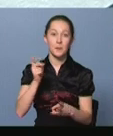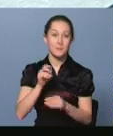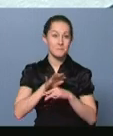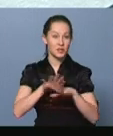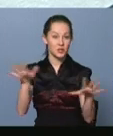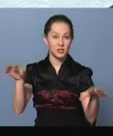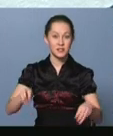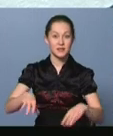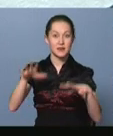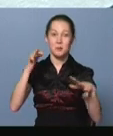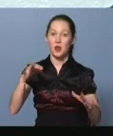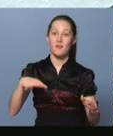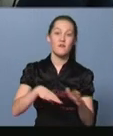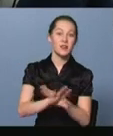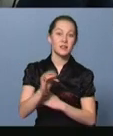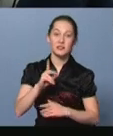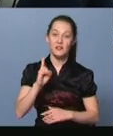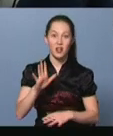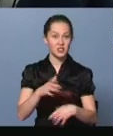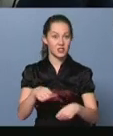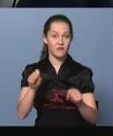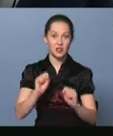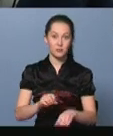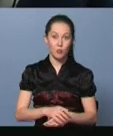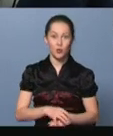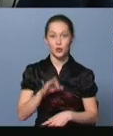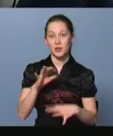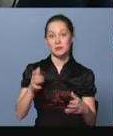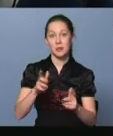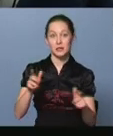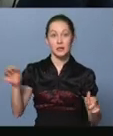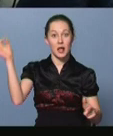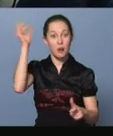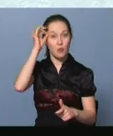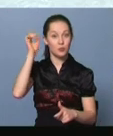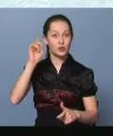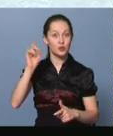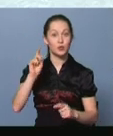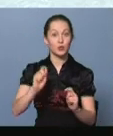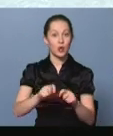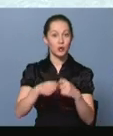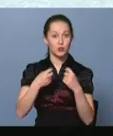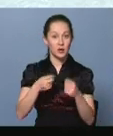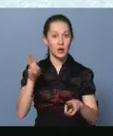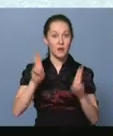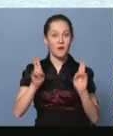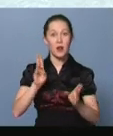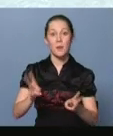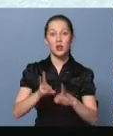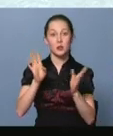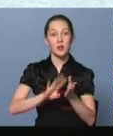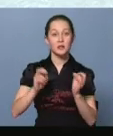дыма из квартиры практически выйти уже нельзя. Также спасатели напомнили, за нарушение правил пожарной безопасности для жителей